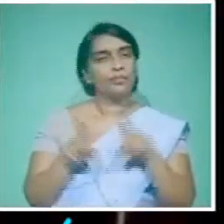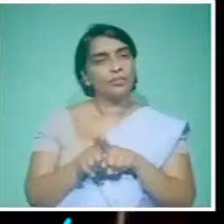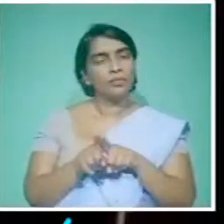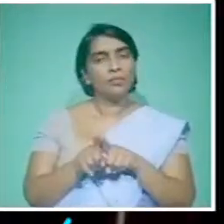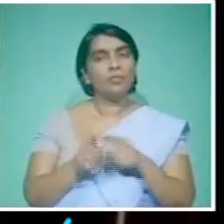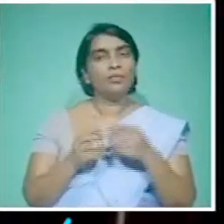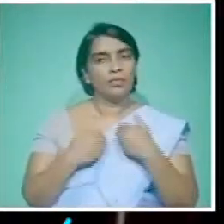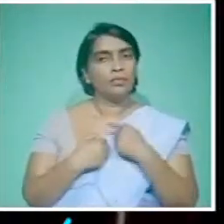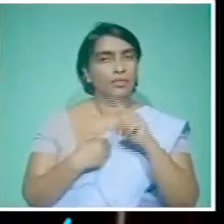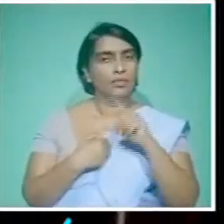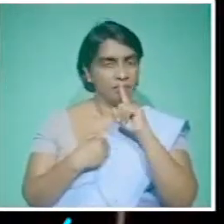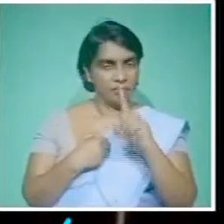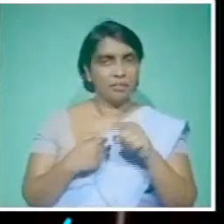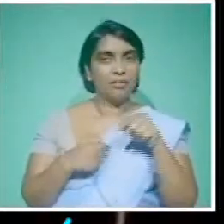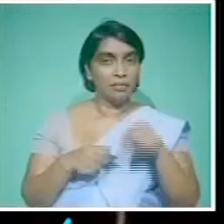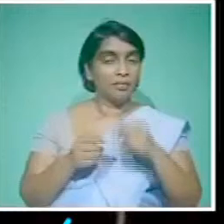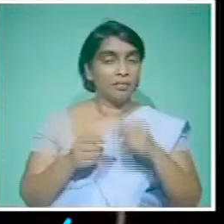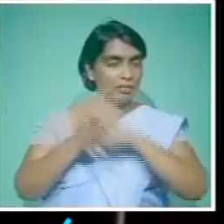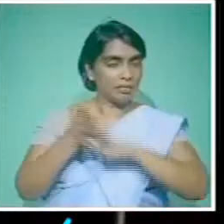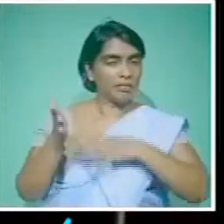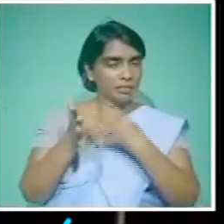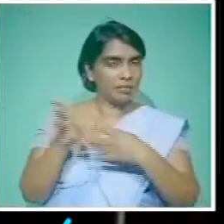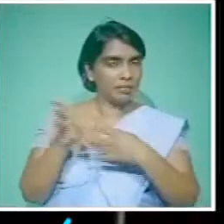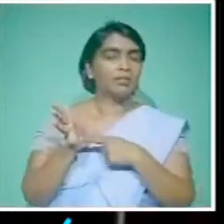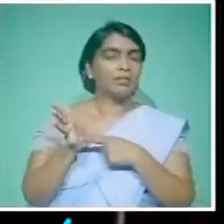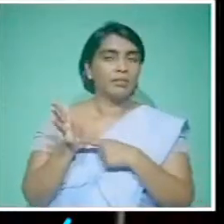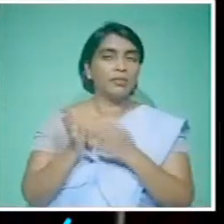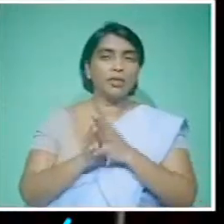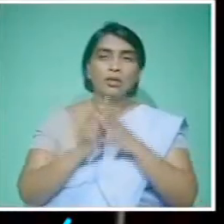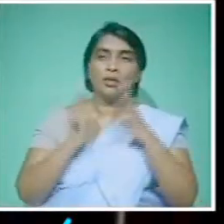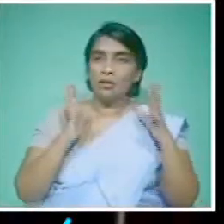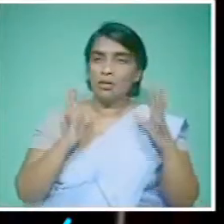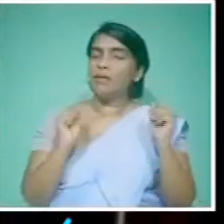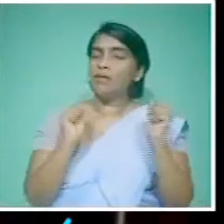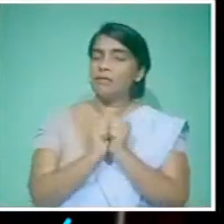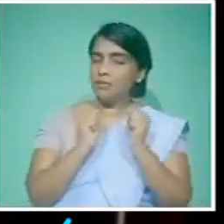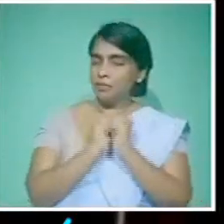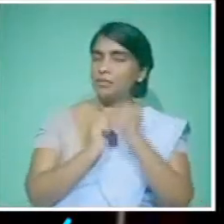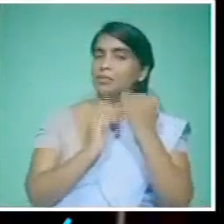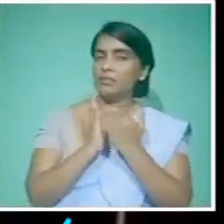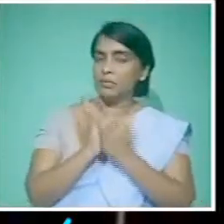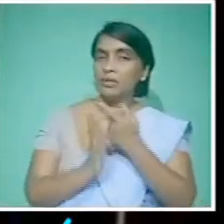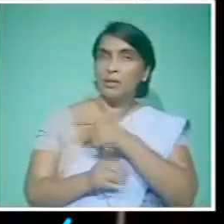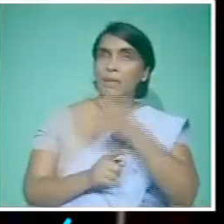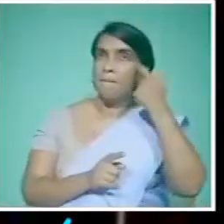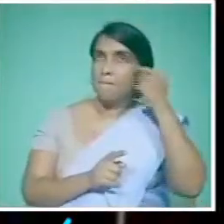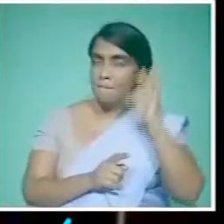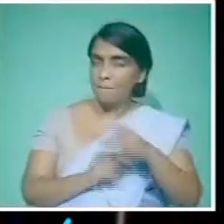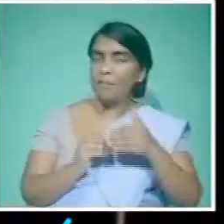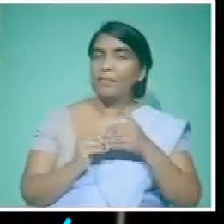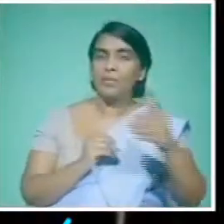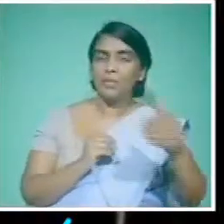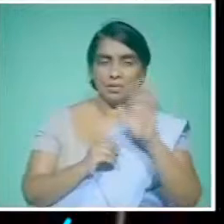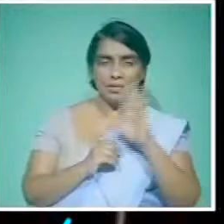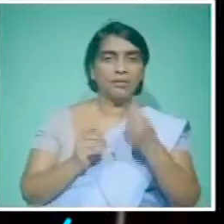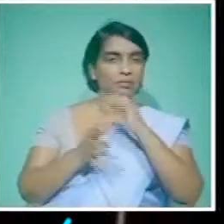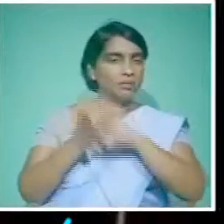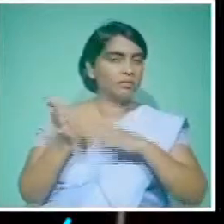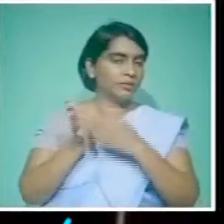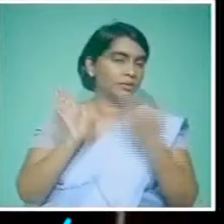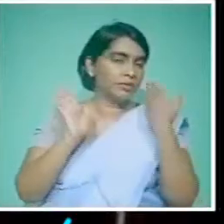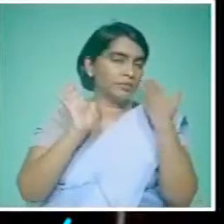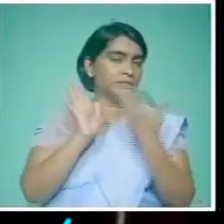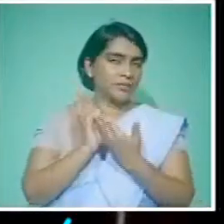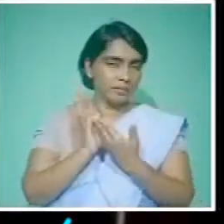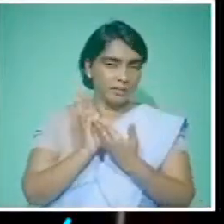හින්දා මම කියන්න කැමතියි මේ අයවැයේ විශාල වැඩ කොටසක් කරන්න එතුමාගේ බලාපොරොත්තුවක් ඇතුව තමයි මේ අයවැය මේ පාර ඉදිරිපත්